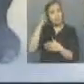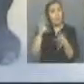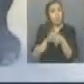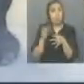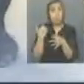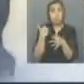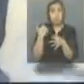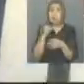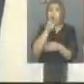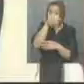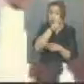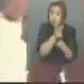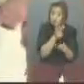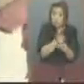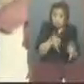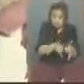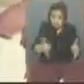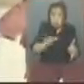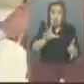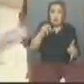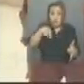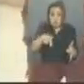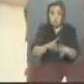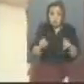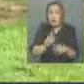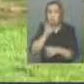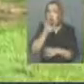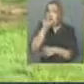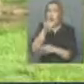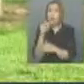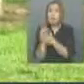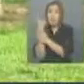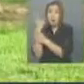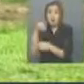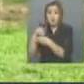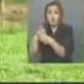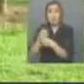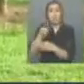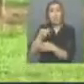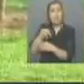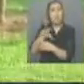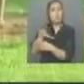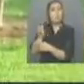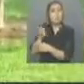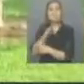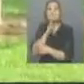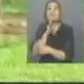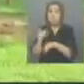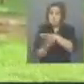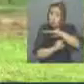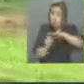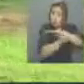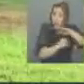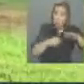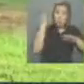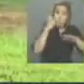งประมาณ 3,000 เชือกส่วนช้างป่าเหลืออยู่ประมาณ 2,500 ตัวเท่านั้นหากยังมีการล่าและจับช้างออกจากป่าอย่างต่อเนื่องจะท